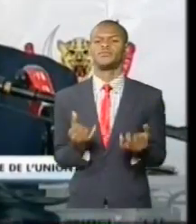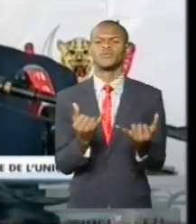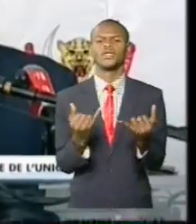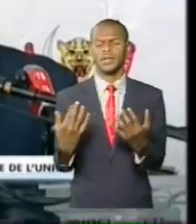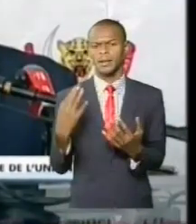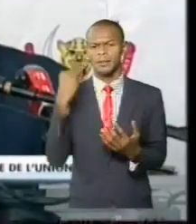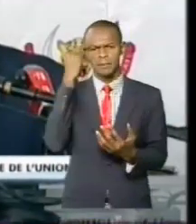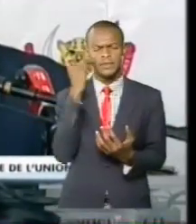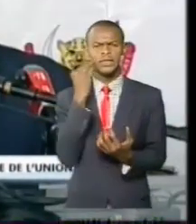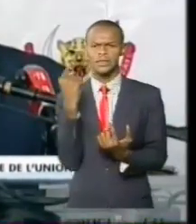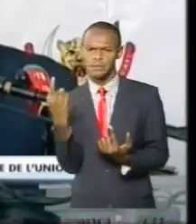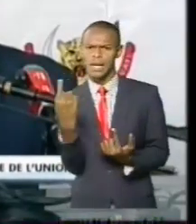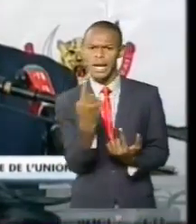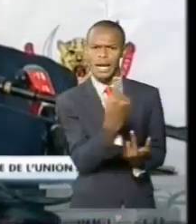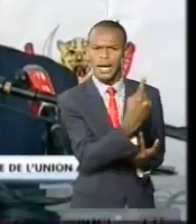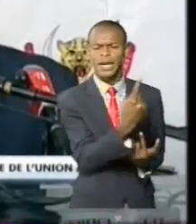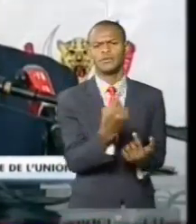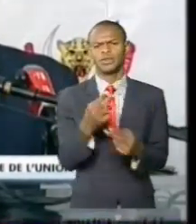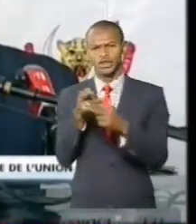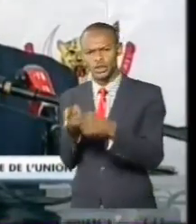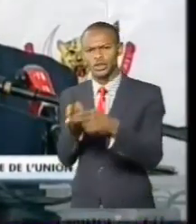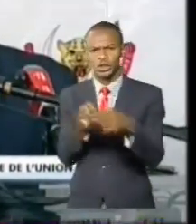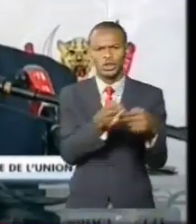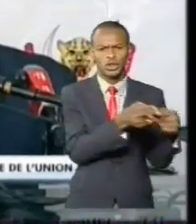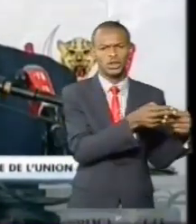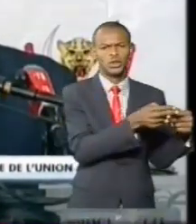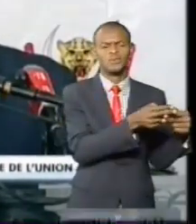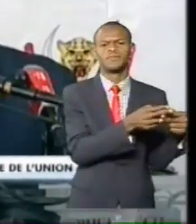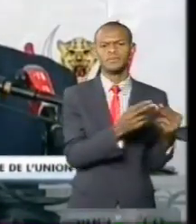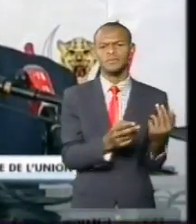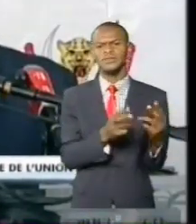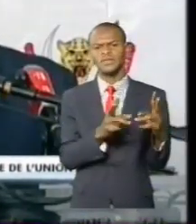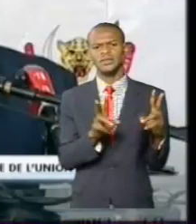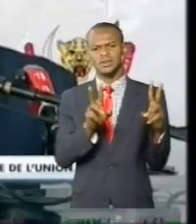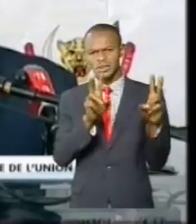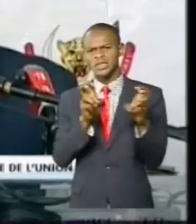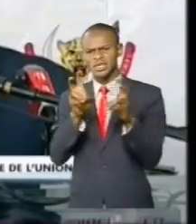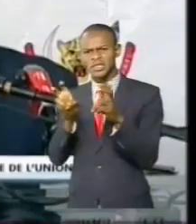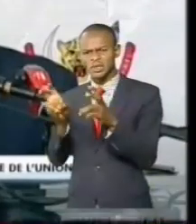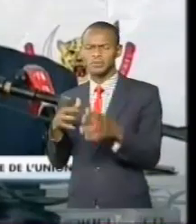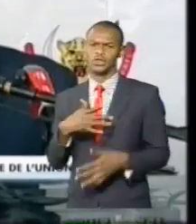aux fonctions en regard de leur nom, les personnes ci-après.